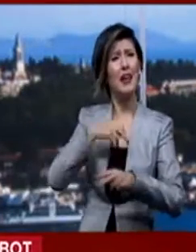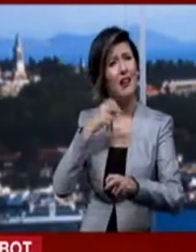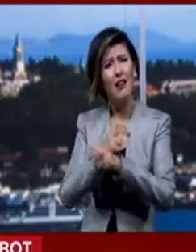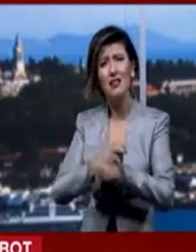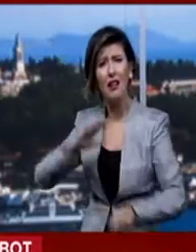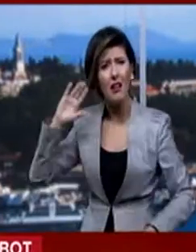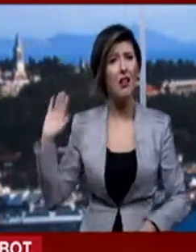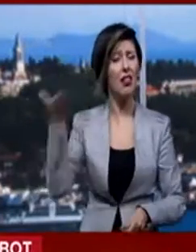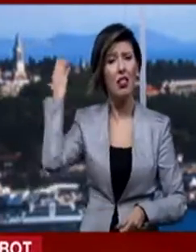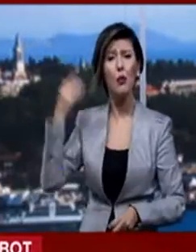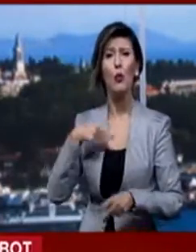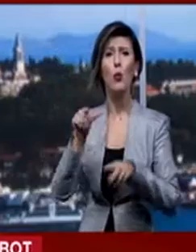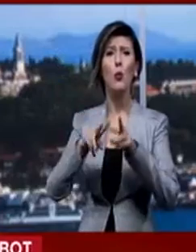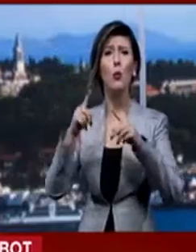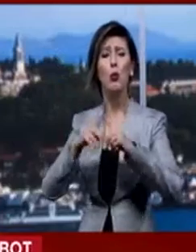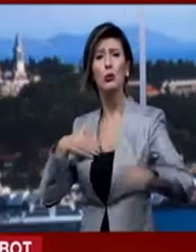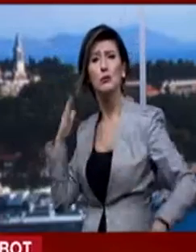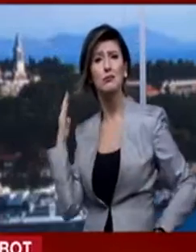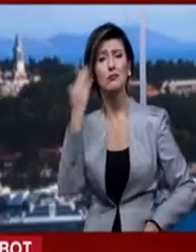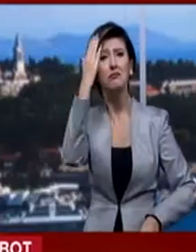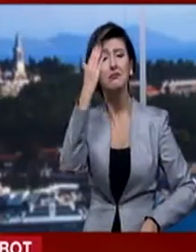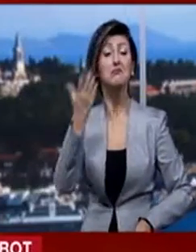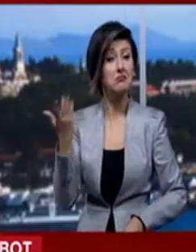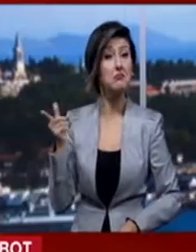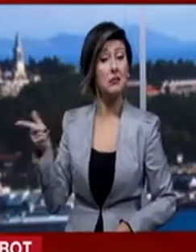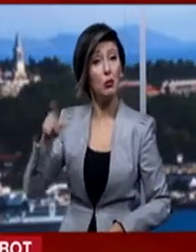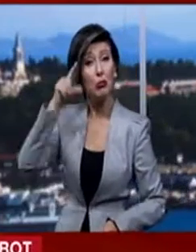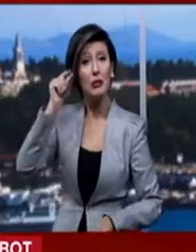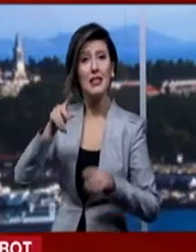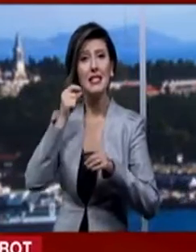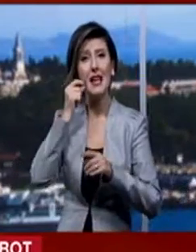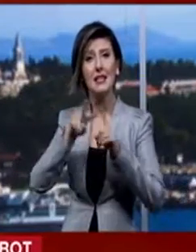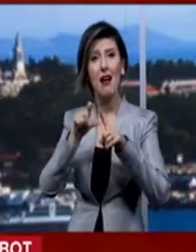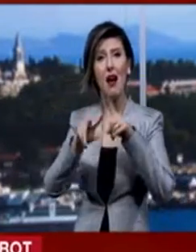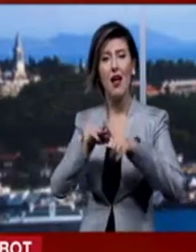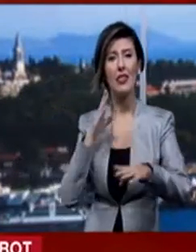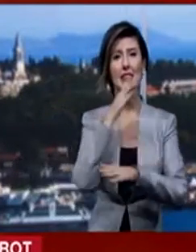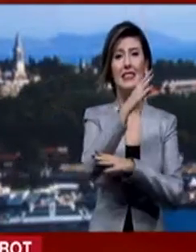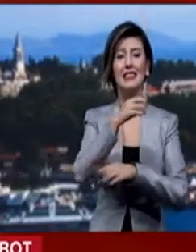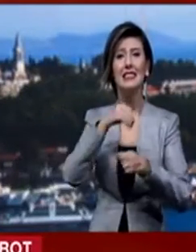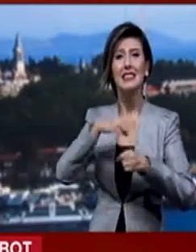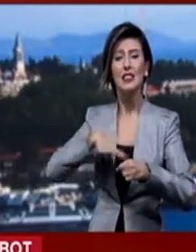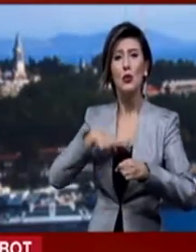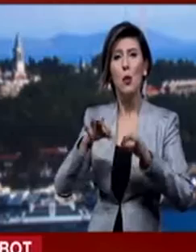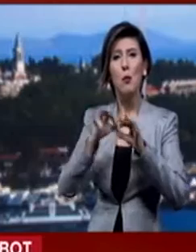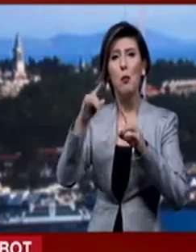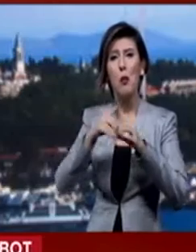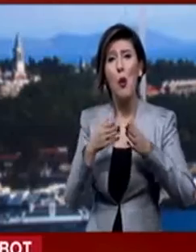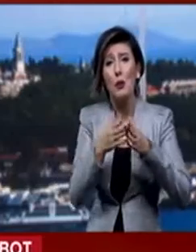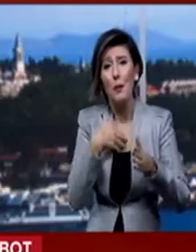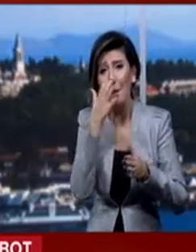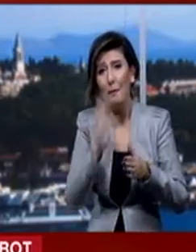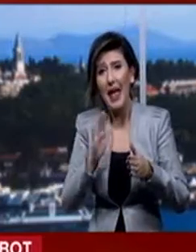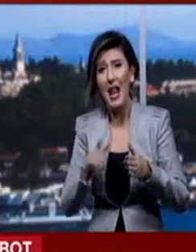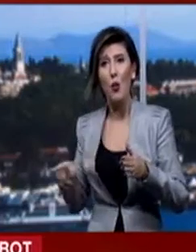alarak buradan umuda yolculuğa, onları Yunanistan'ın Sakız Adası'na geçirecek o botları bekliyorlar.